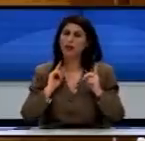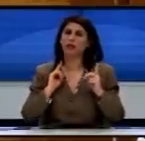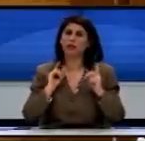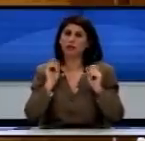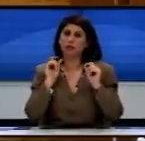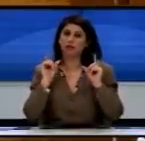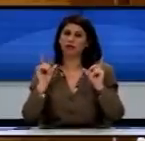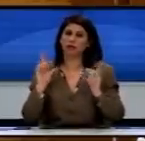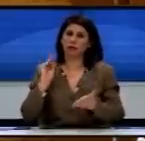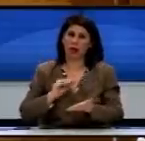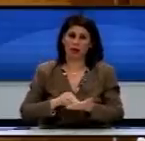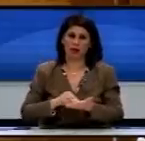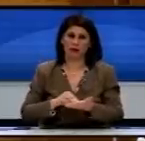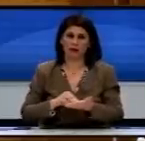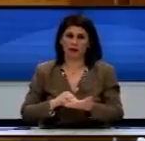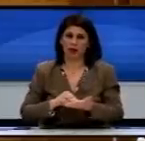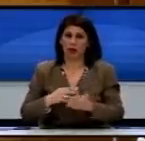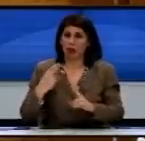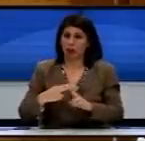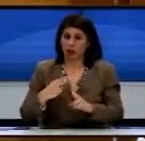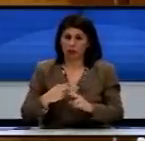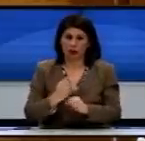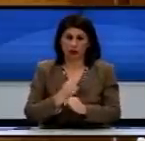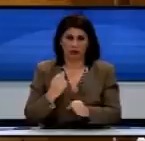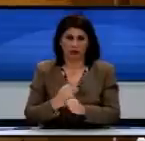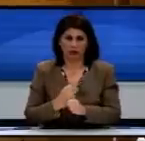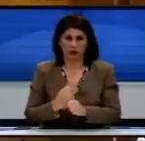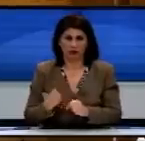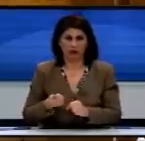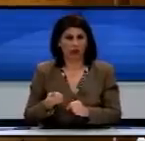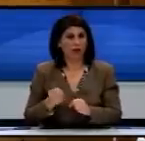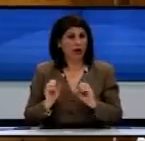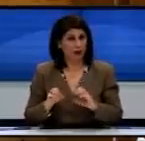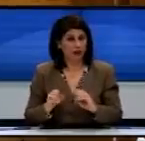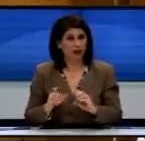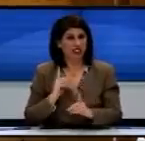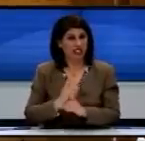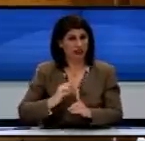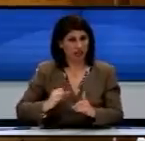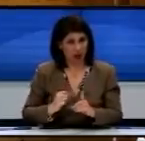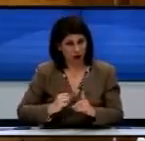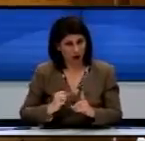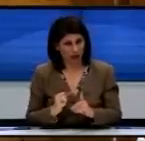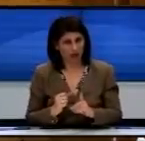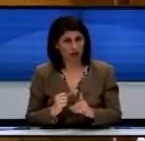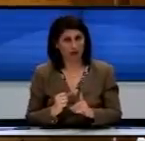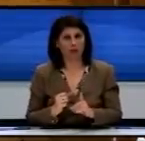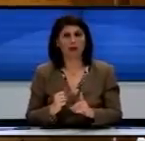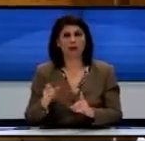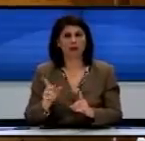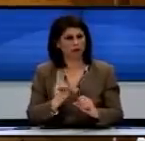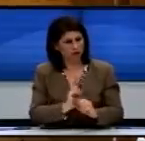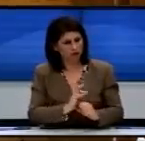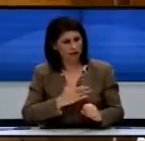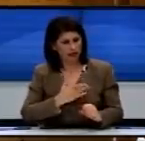να θαυμάσω για ακόμα μια φορά το σπουδαίο έργο το οποίο κάνουν οι εκπαιδευτικοί εργαζόμενοι στην ειδική αγωγή, αλλά βέβαια και το